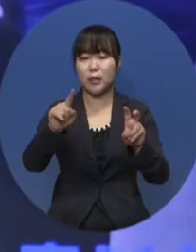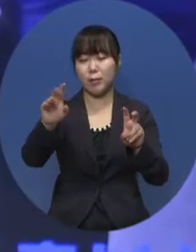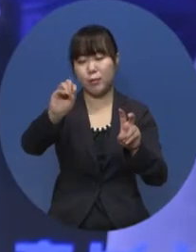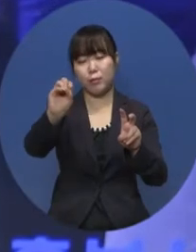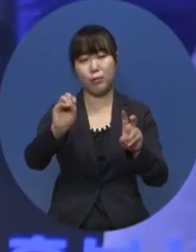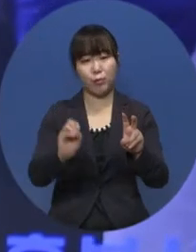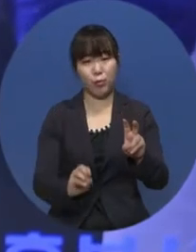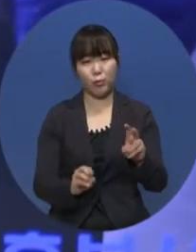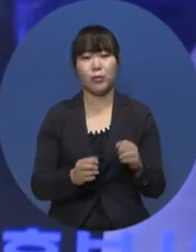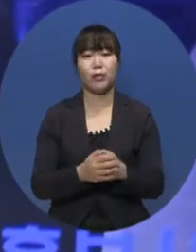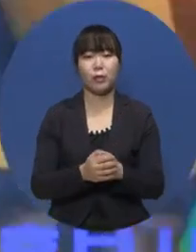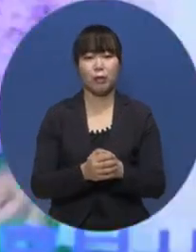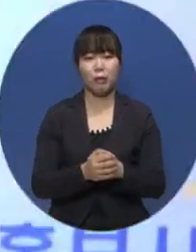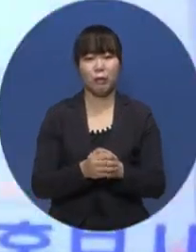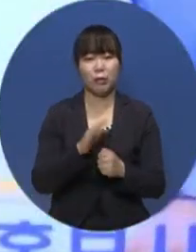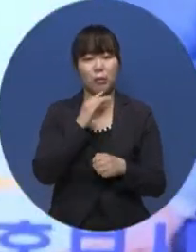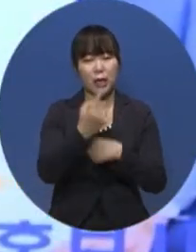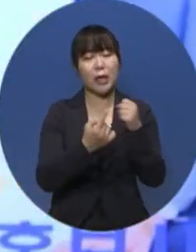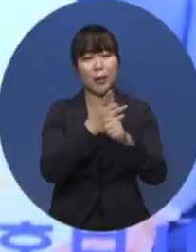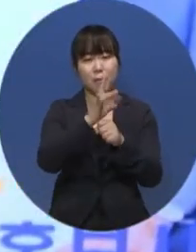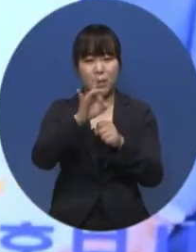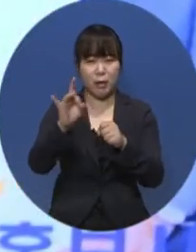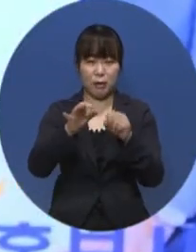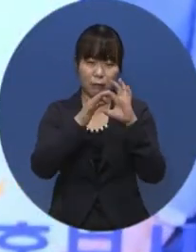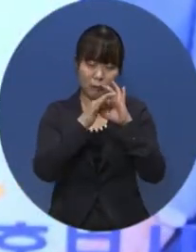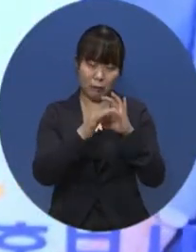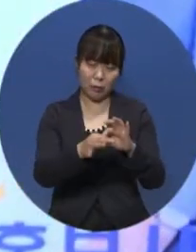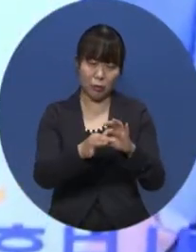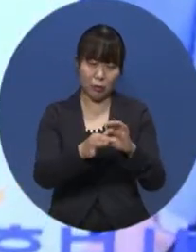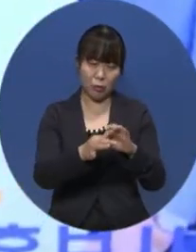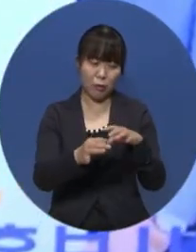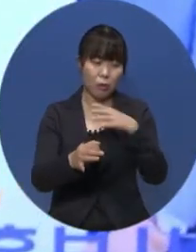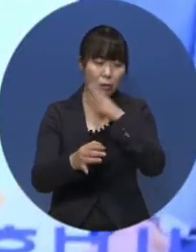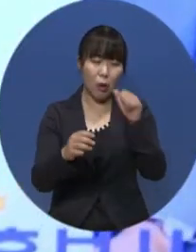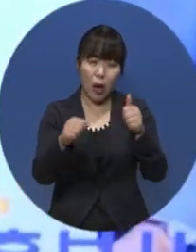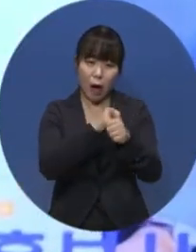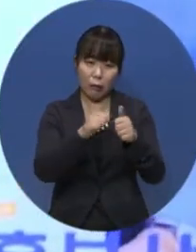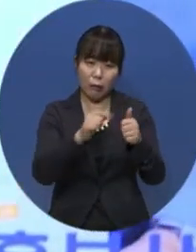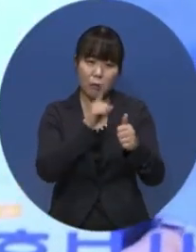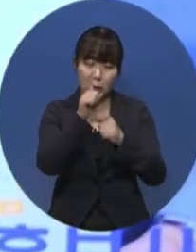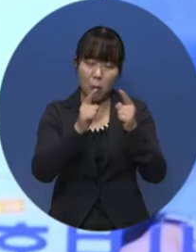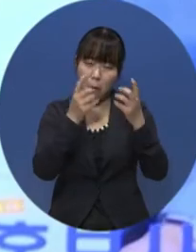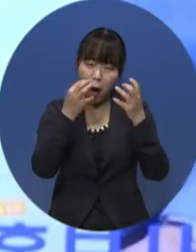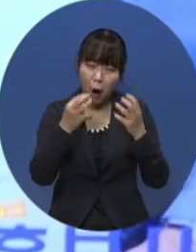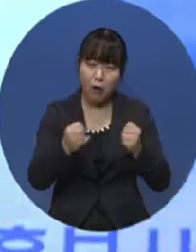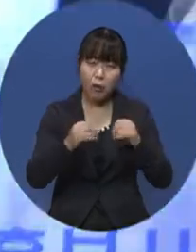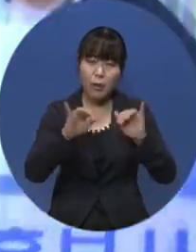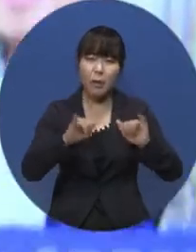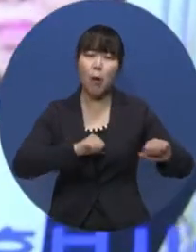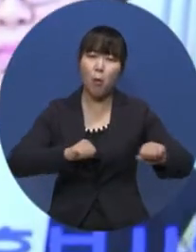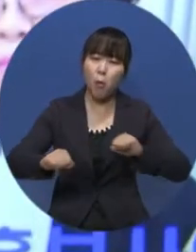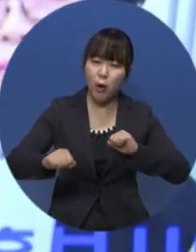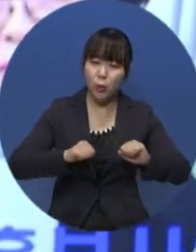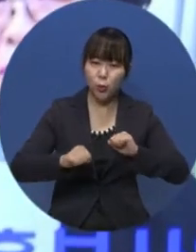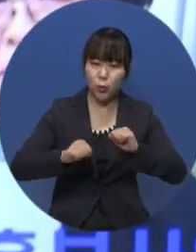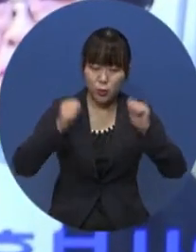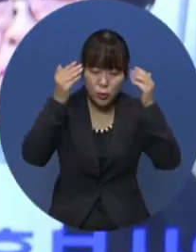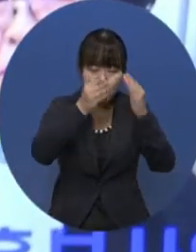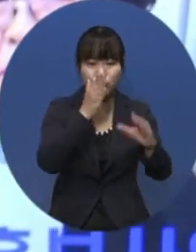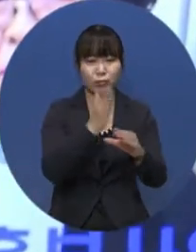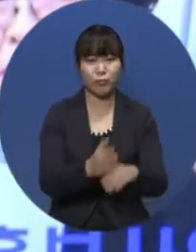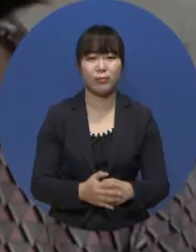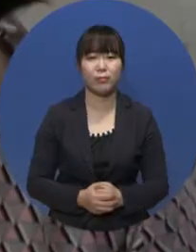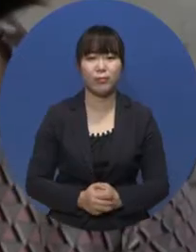20.71%에 이르며 해를 거듭할수록 노인 학대 신고도 높아지고 있어 예방 활동에 주력하고 있다고